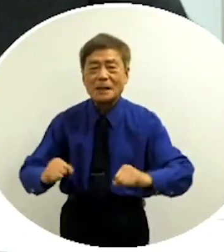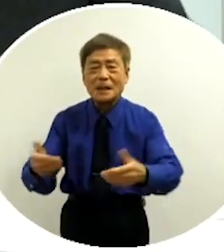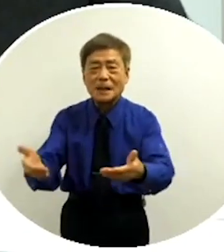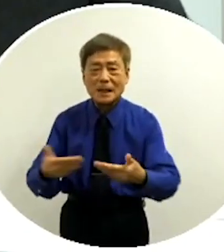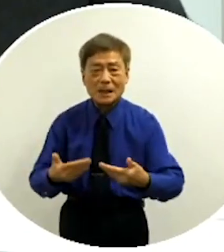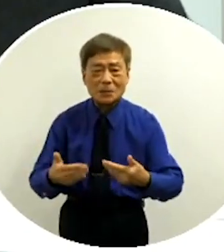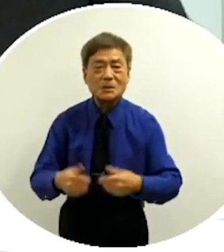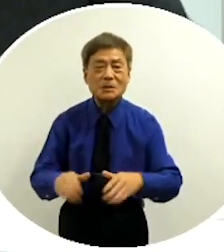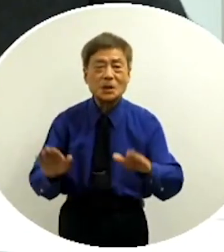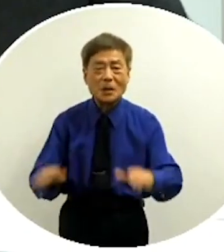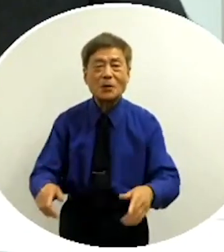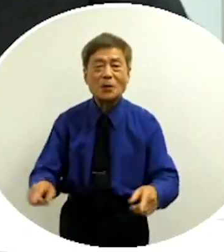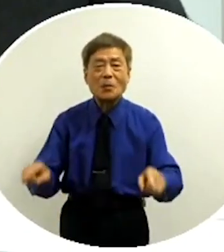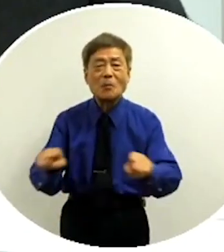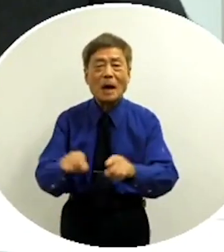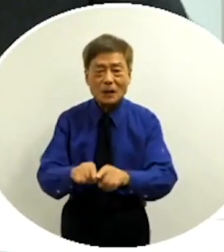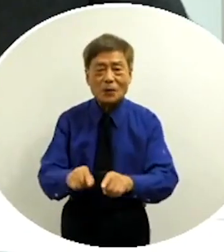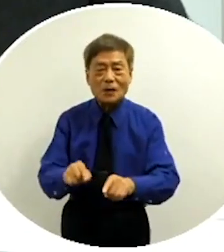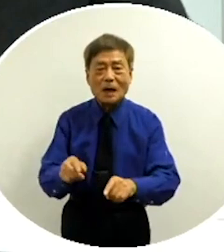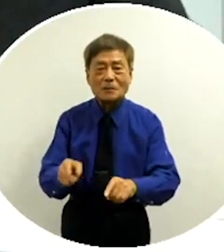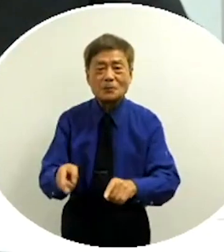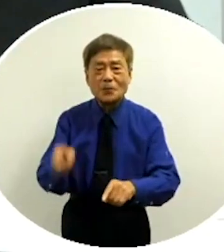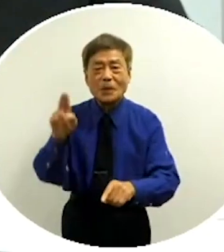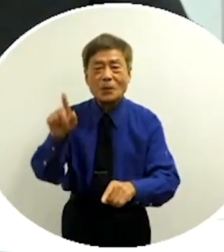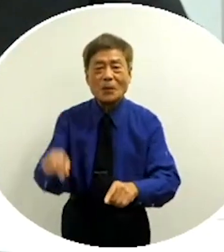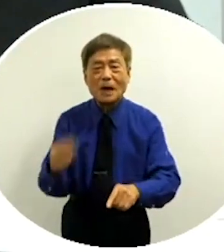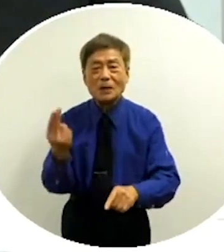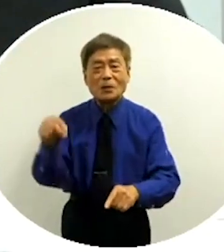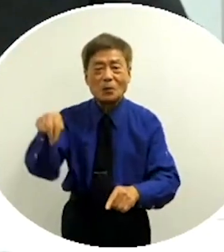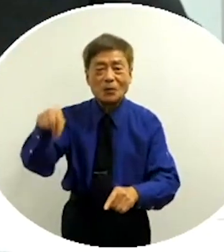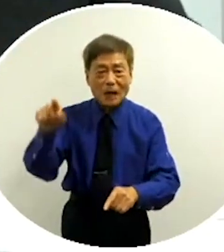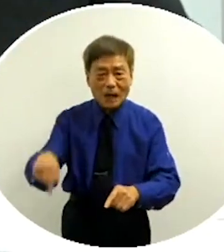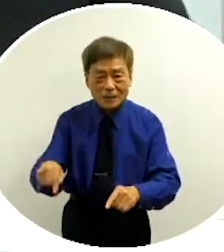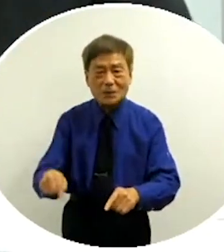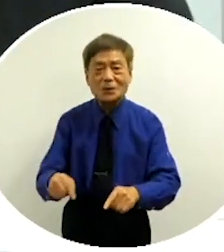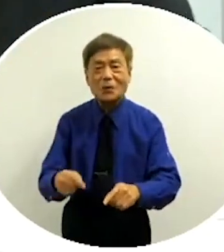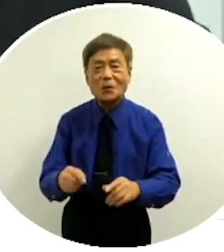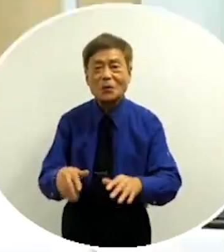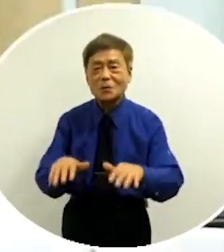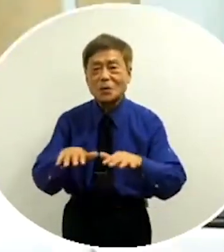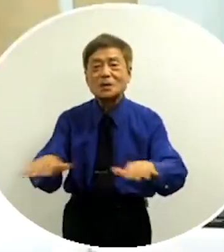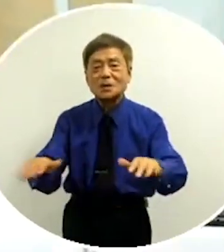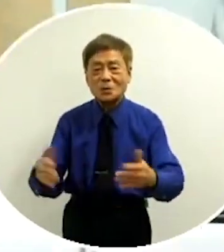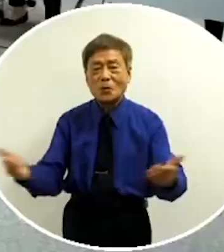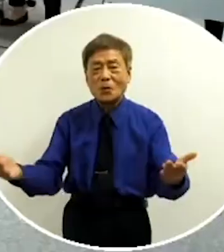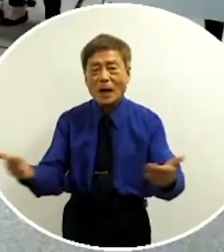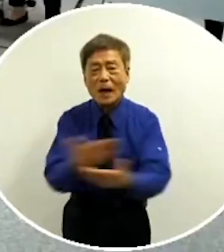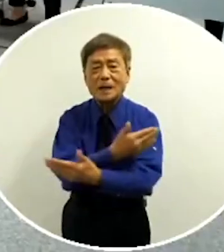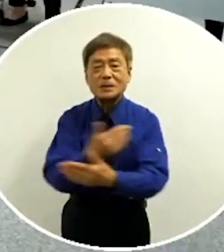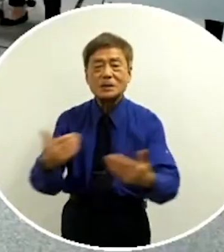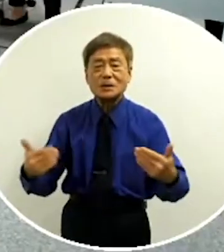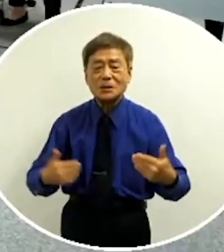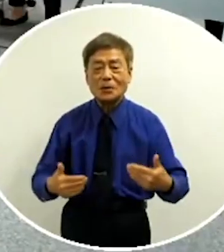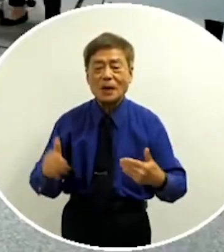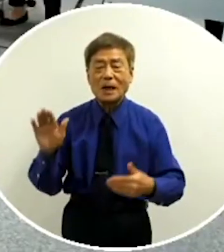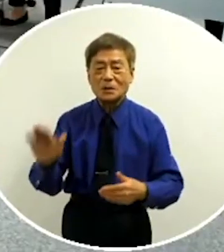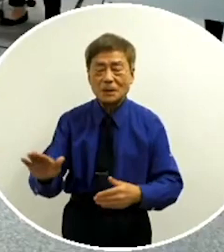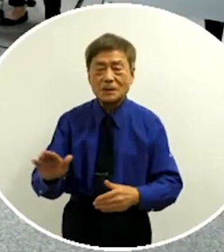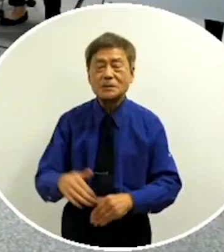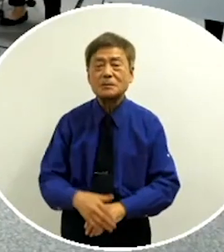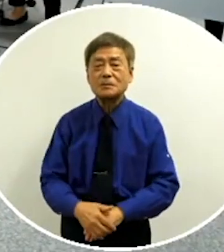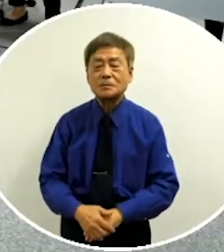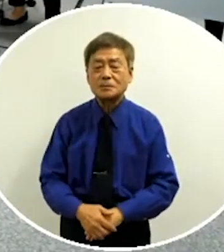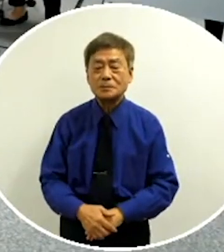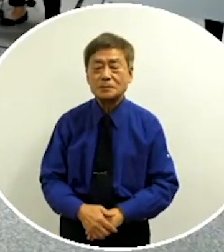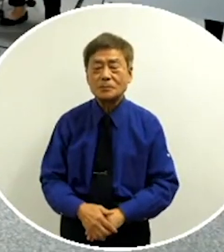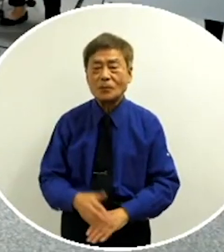仕組みも今後なんとかこう発展させていきたいと思っていますはいありがとうございましたいやっほさ候補ですねご視聴ありがとう